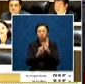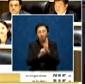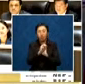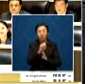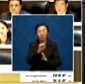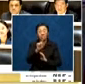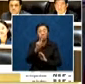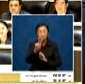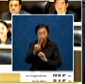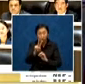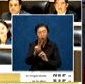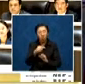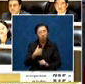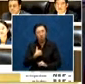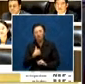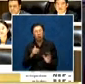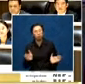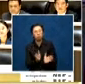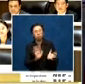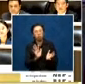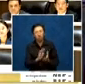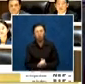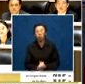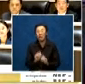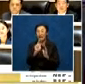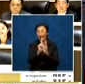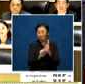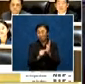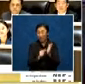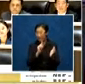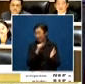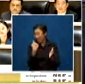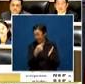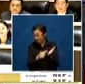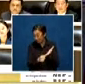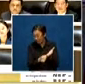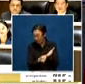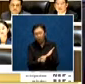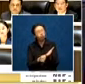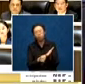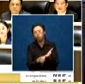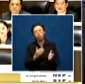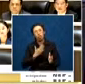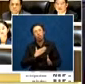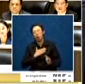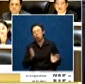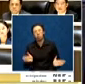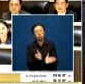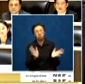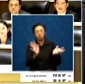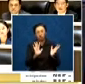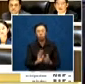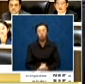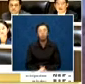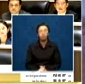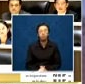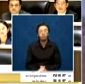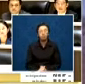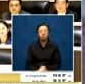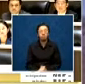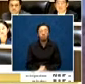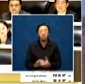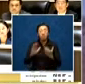วได้มา60กว่าเสียงเป็นอย่างน้อยจริงไหมเพื่อไปบวกกับ312เสียง8พรรคร่วมใช่ไห ม เพราะว่าถ้า60ก